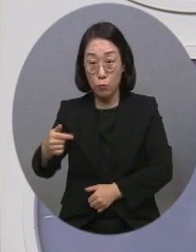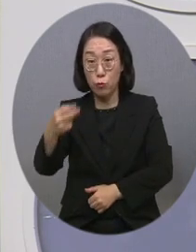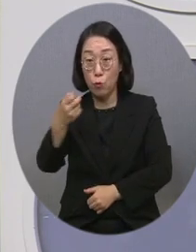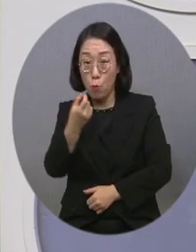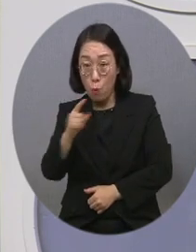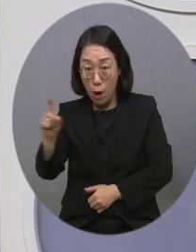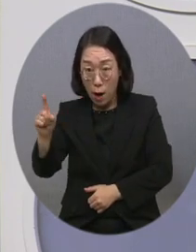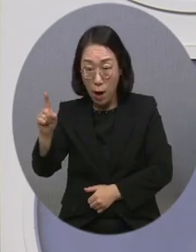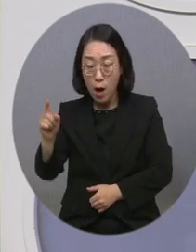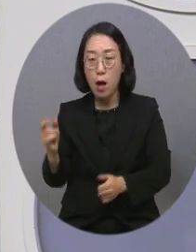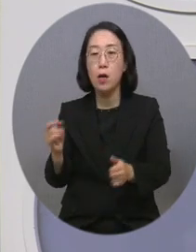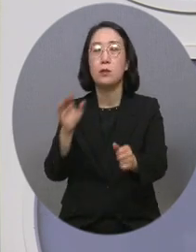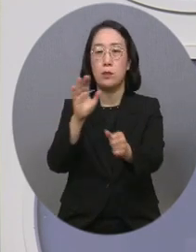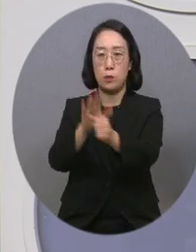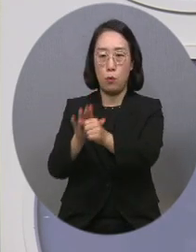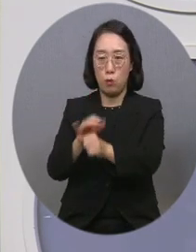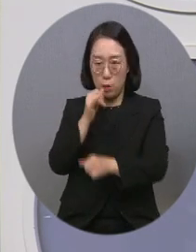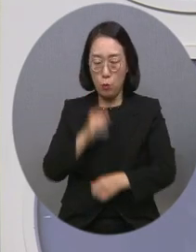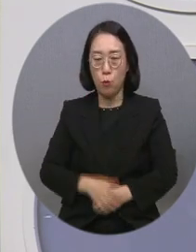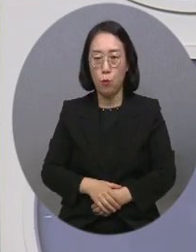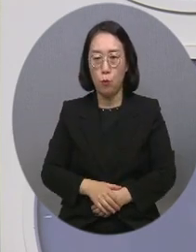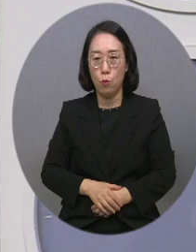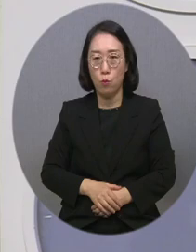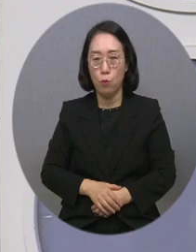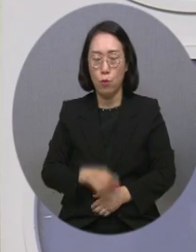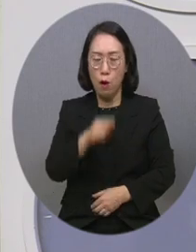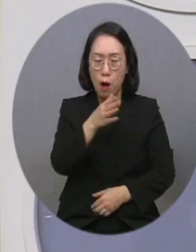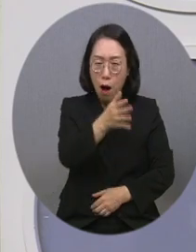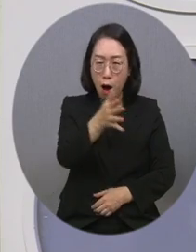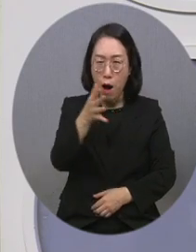각 전 분야에 저희 공동 모금회가 다